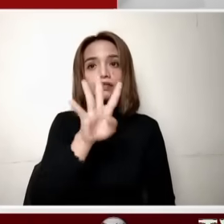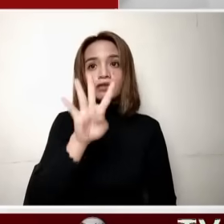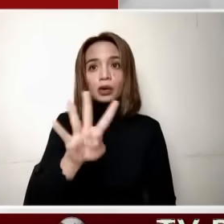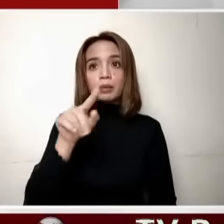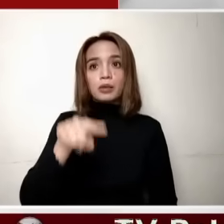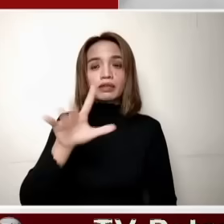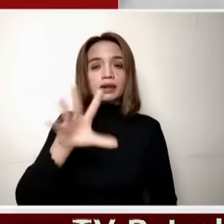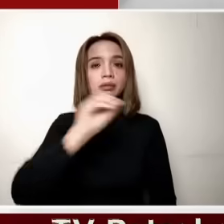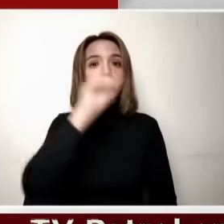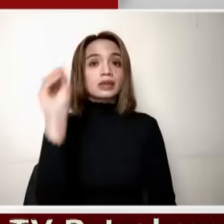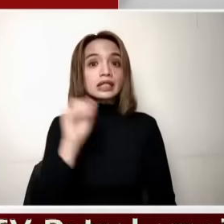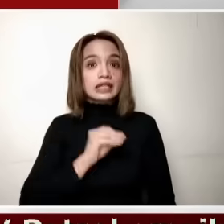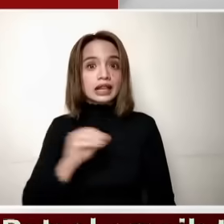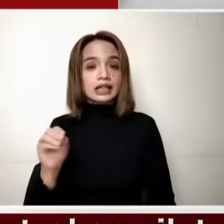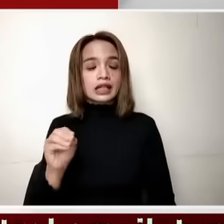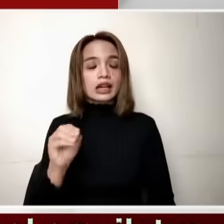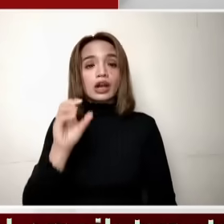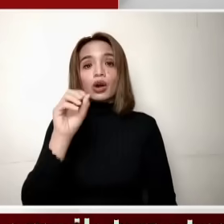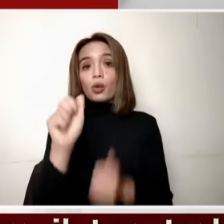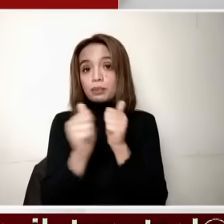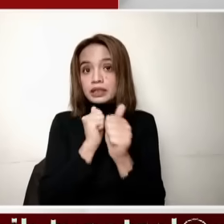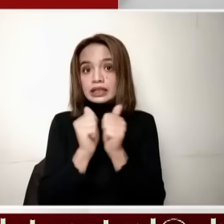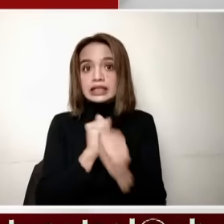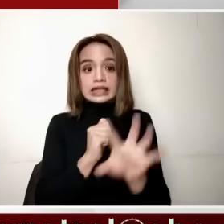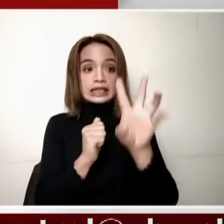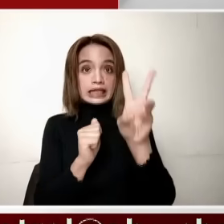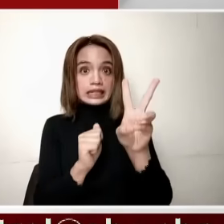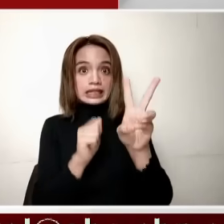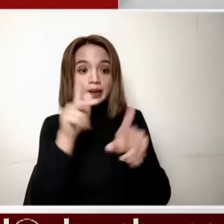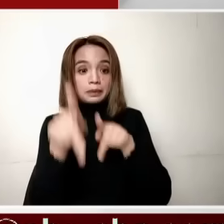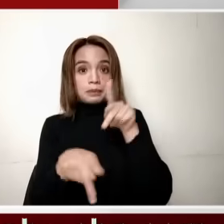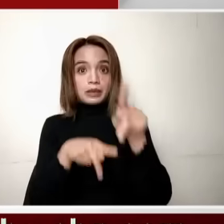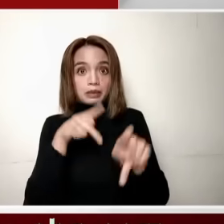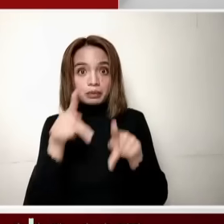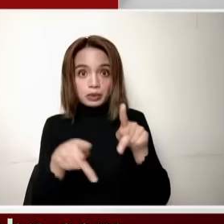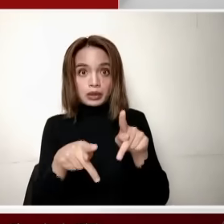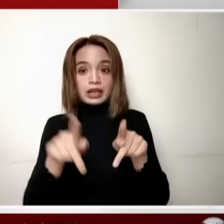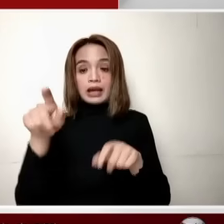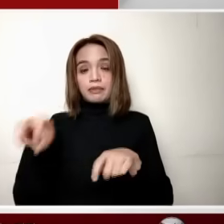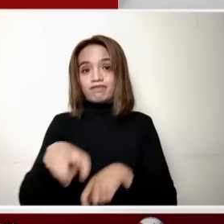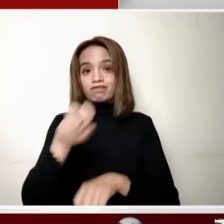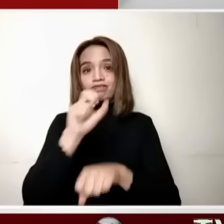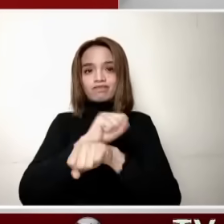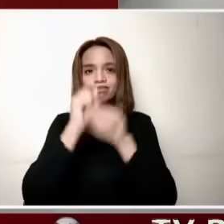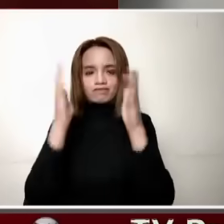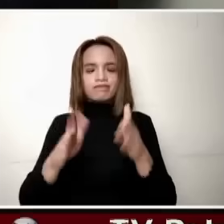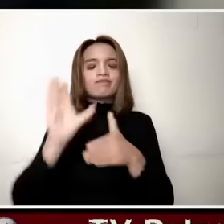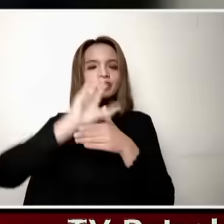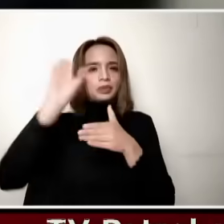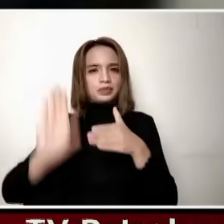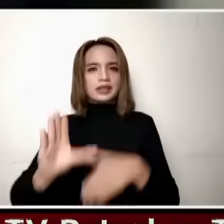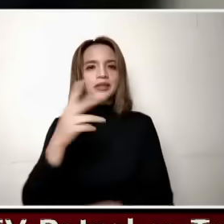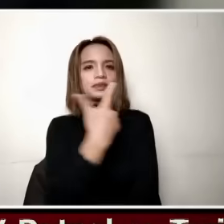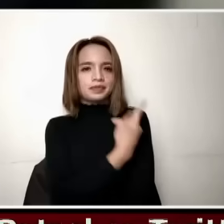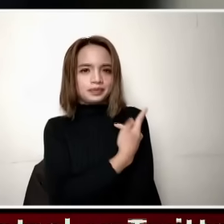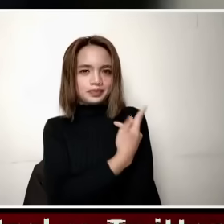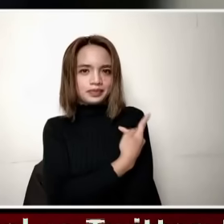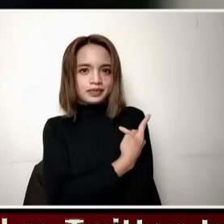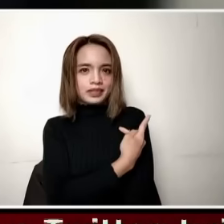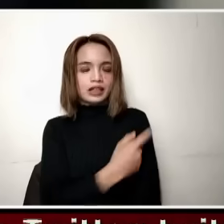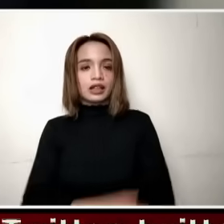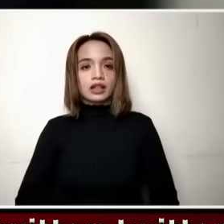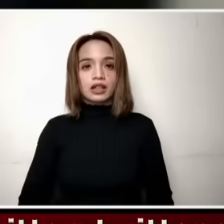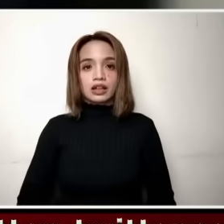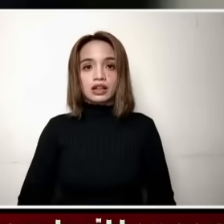64.95% o nasa 6 sa bawat 10 residente at tourism worker na ang fully vaccinated. Para sa Tourism Congress